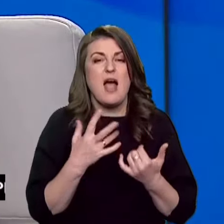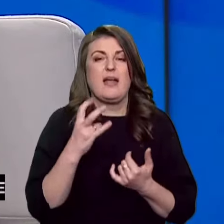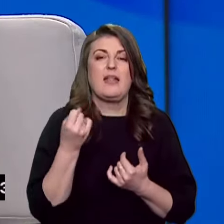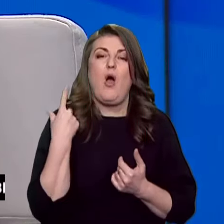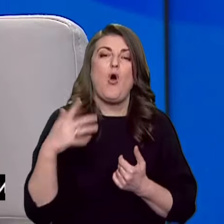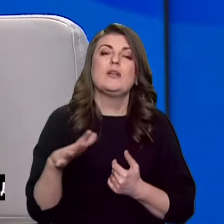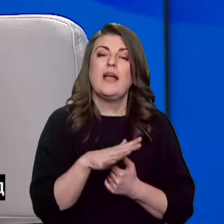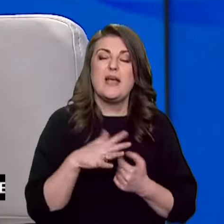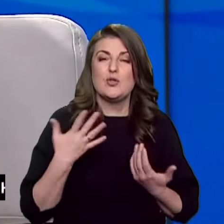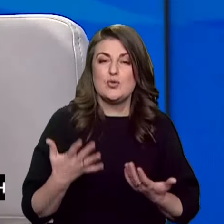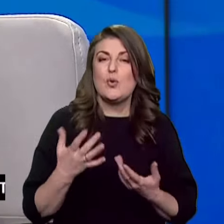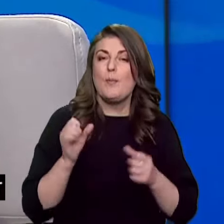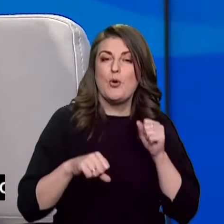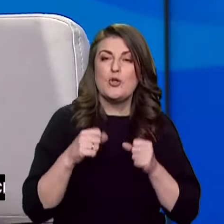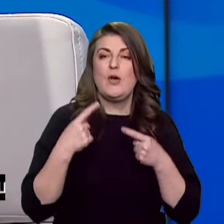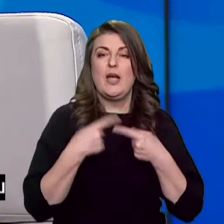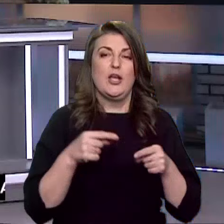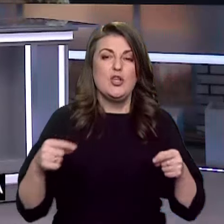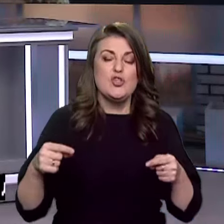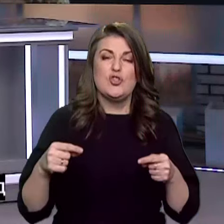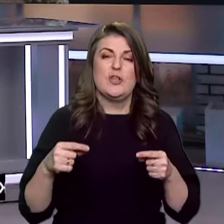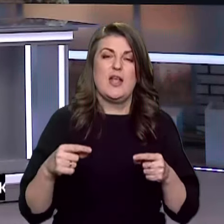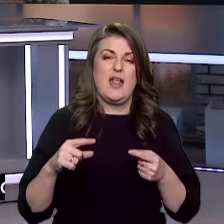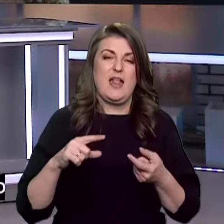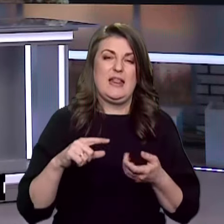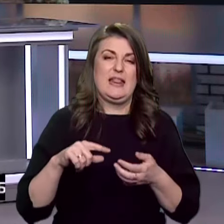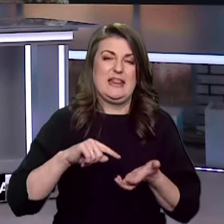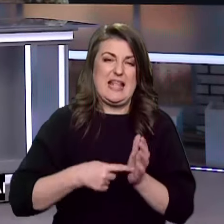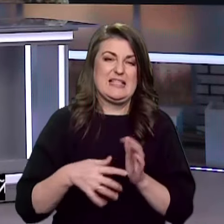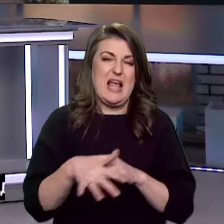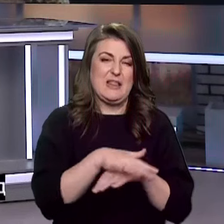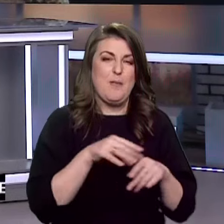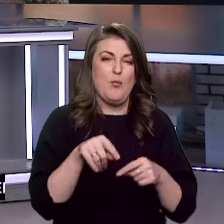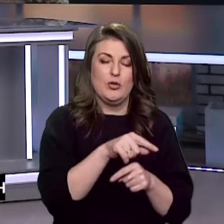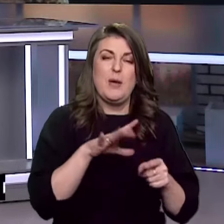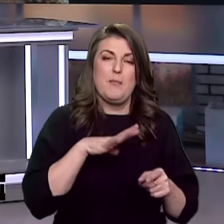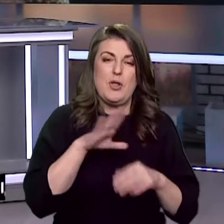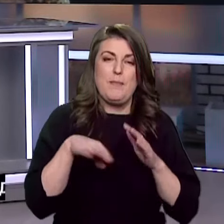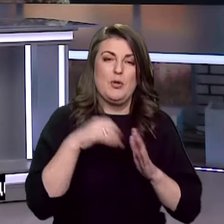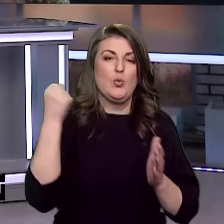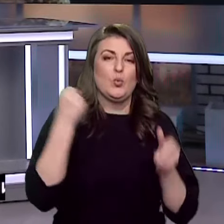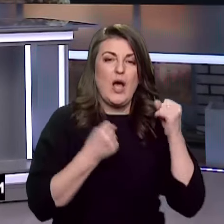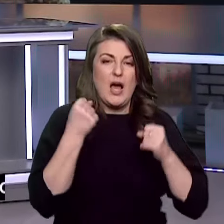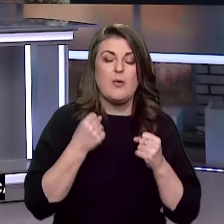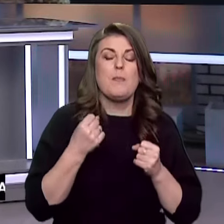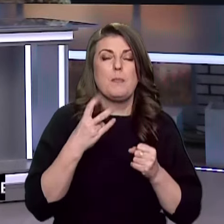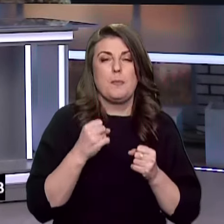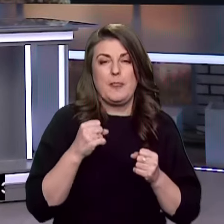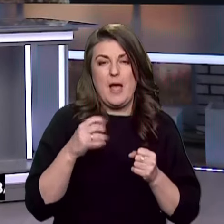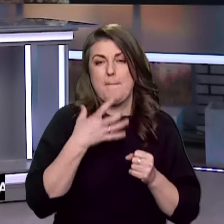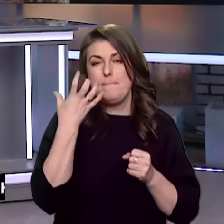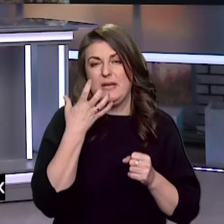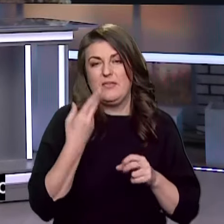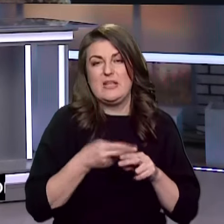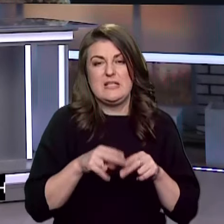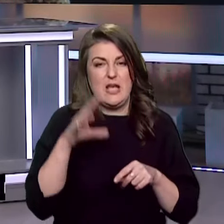і, можливо, інші населені пункти теж були під ударом на півдні цієї ночі?